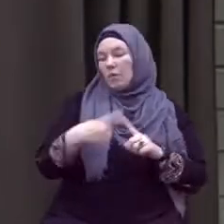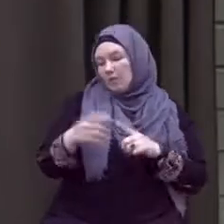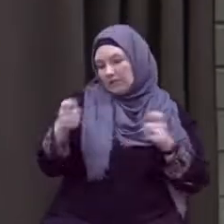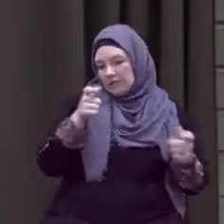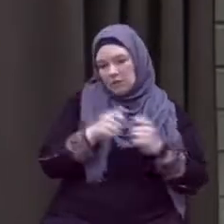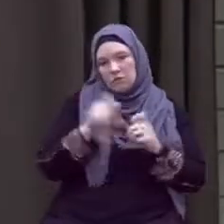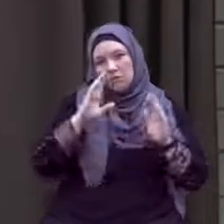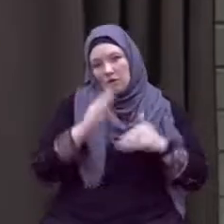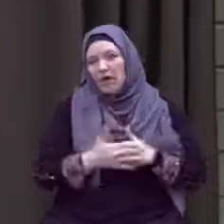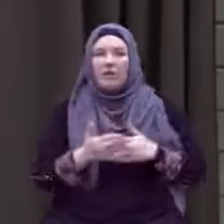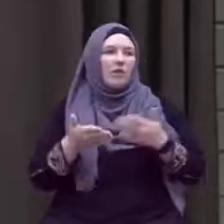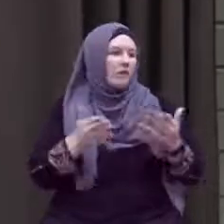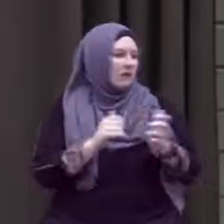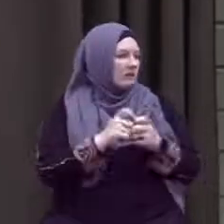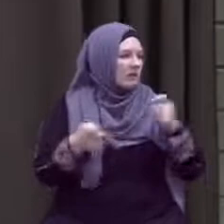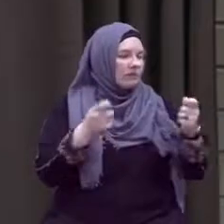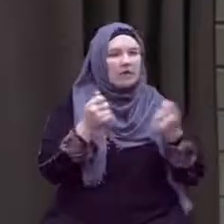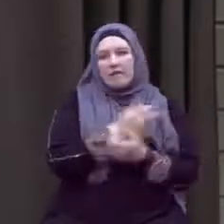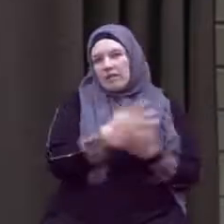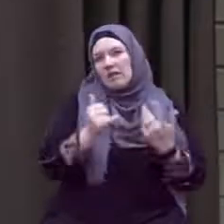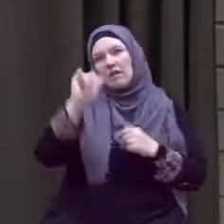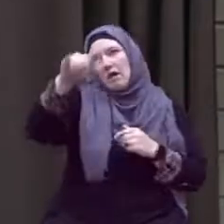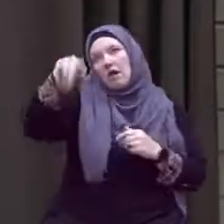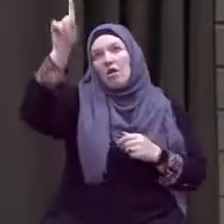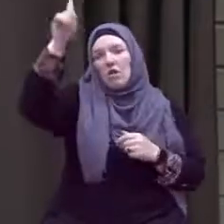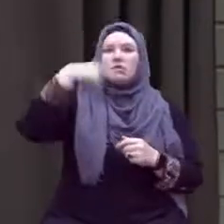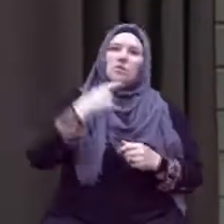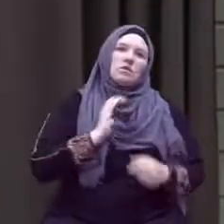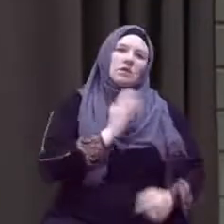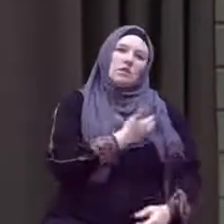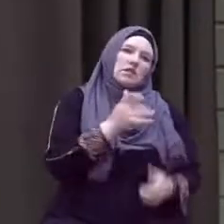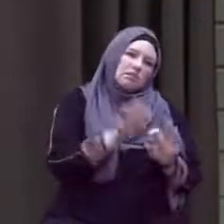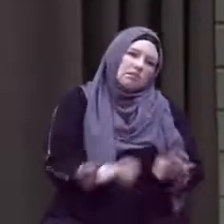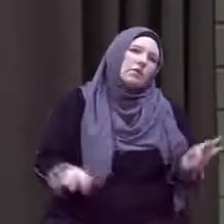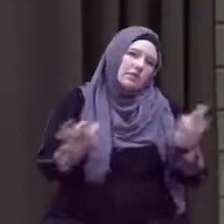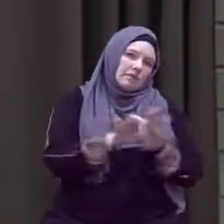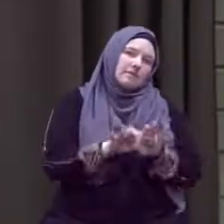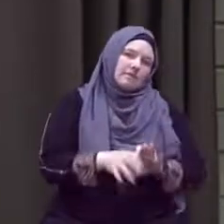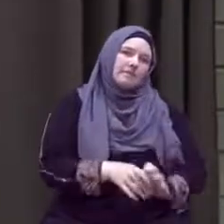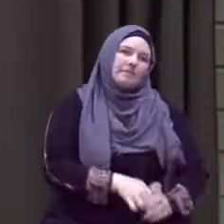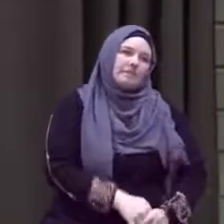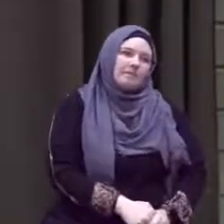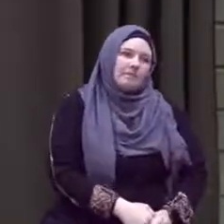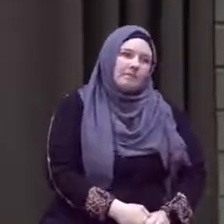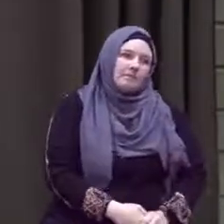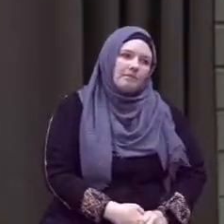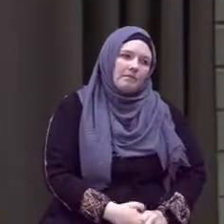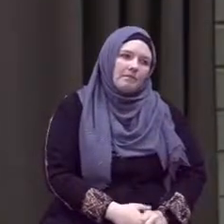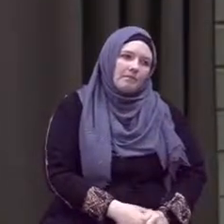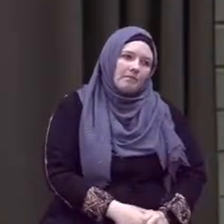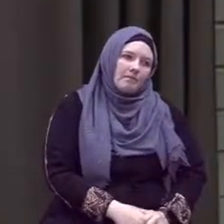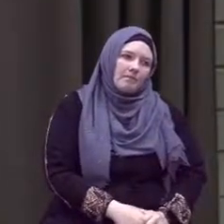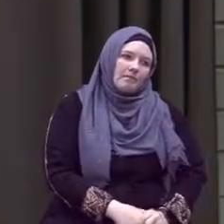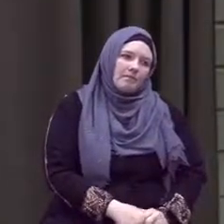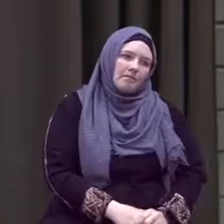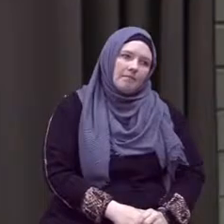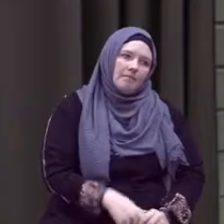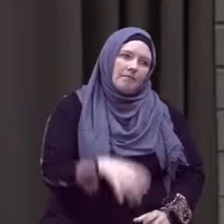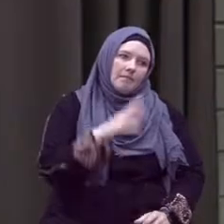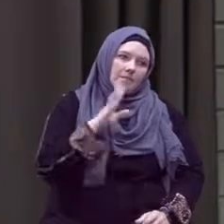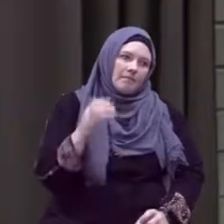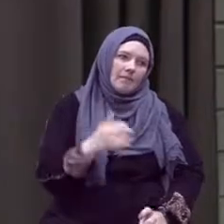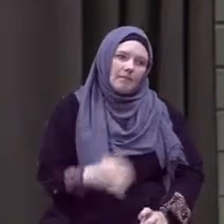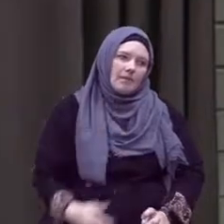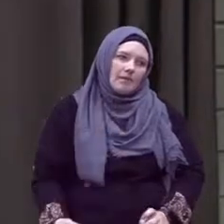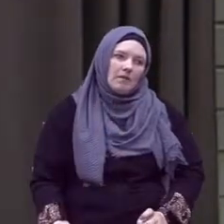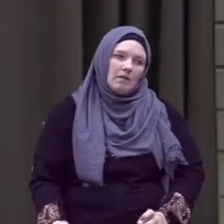the way we deal with everything that Allah told us is important. حَتَّى يُغَيِّرُوا مَا